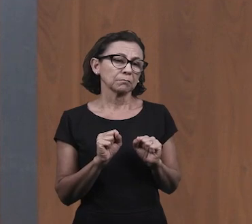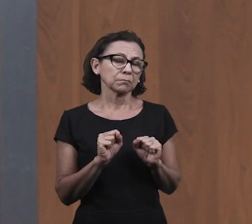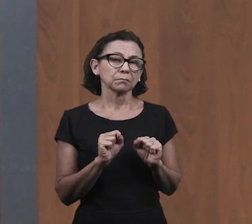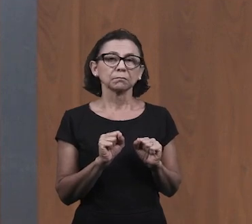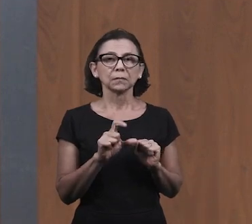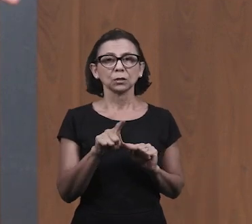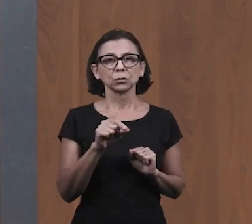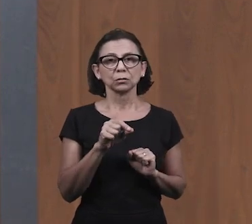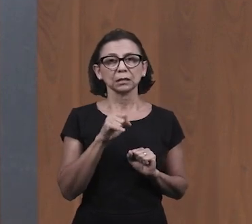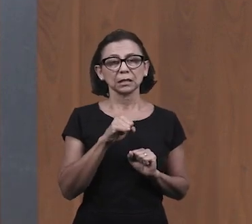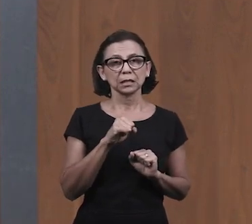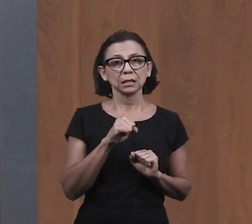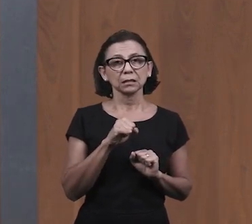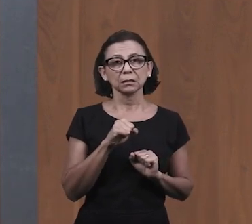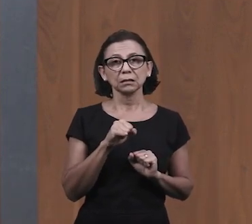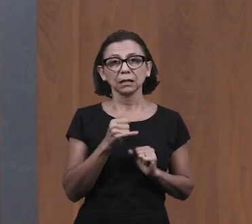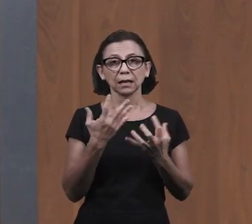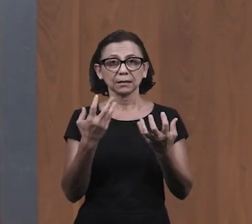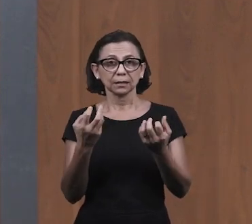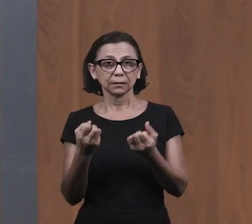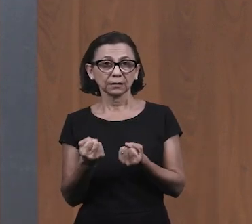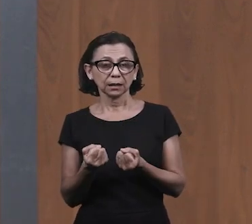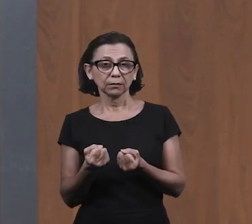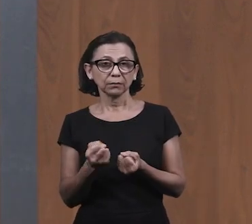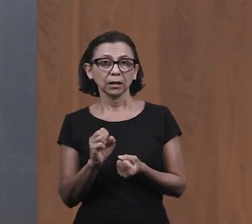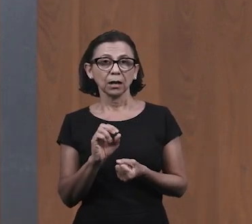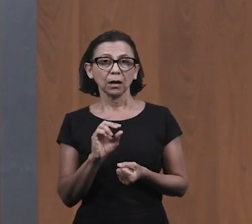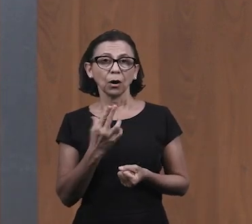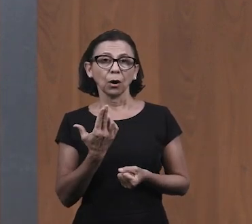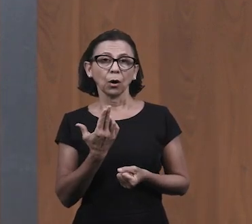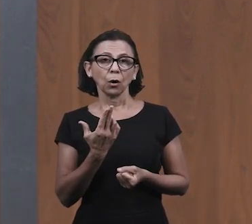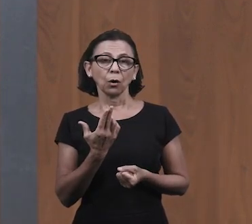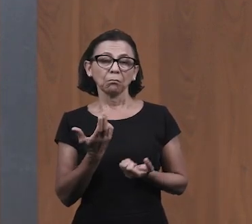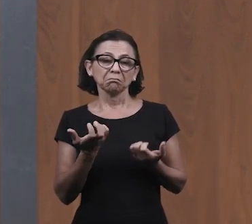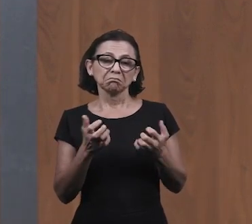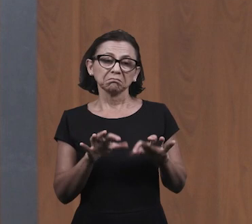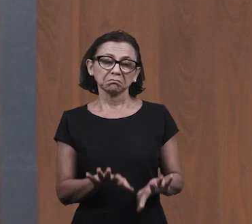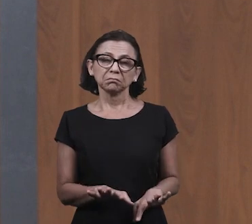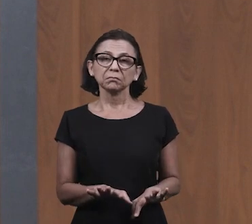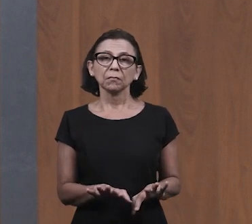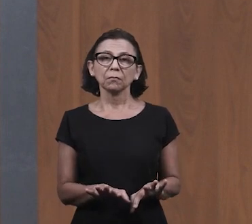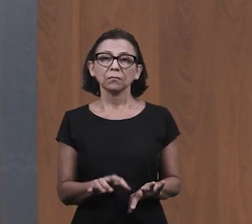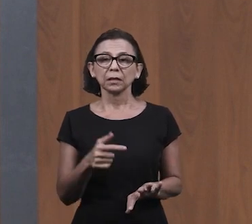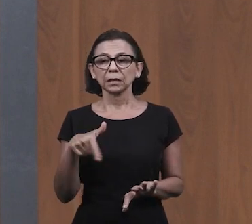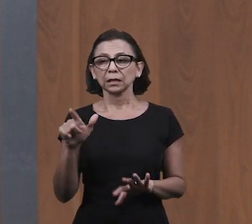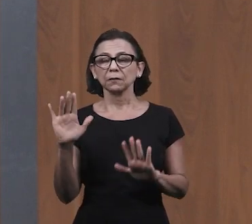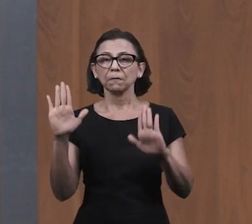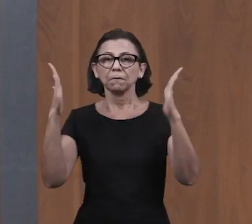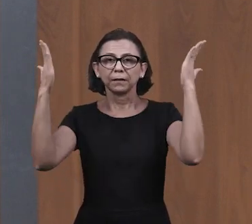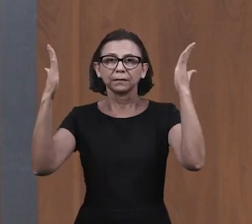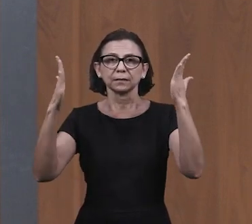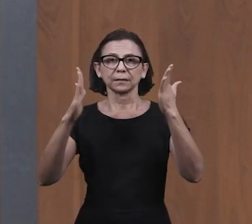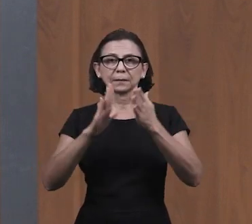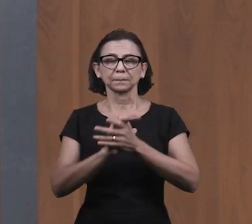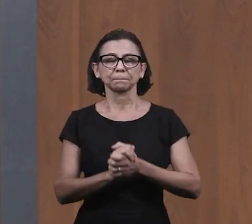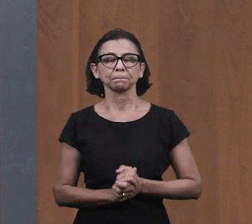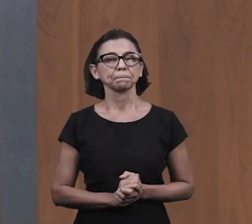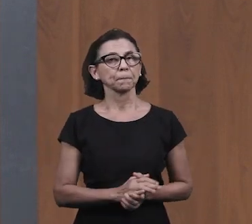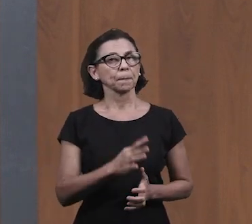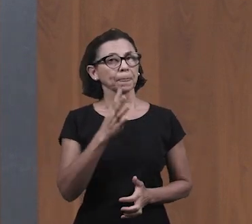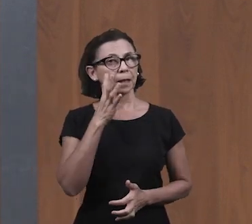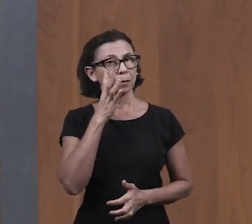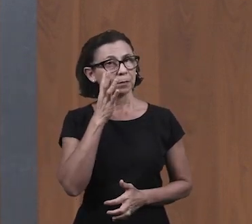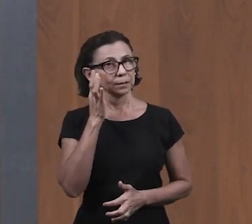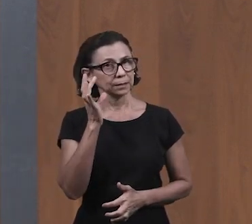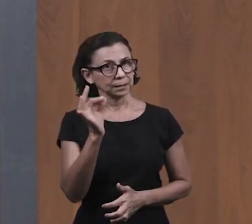ont pu choisir s'ils allaient ou pas à la grande scène. Maintenant, prêtez bien attention à ce que je vais vous